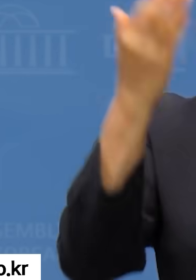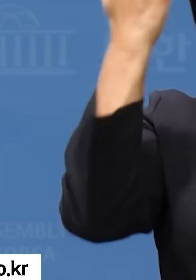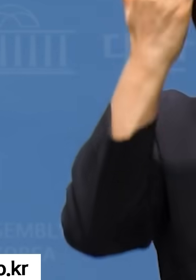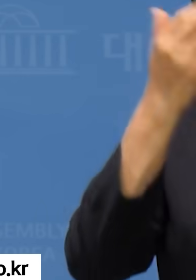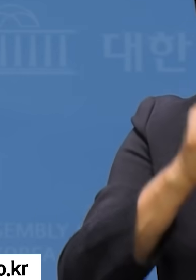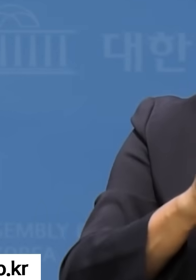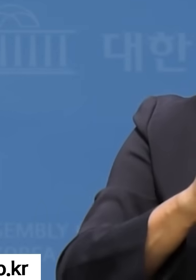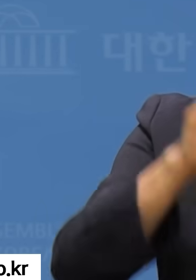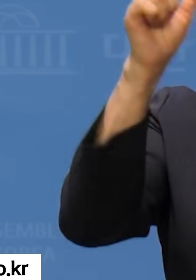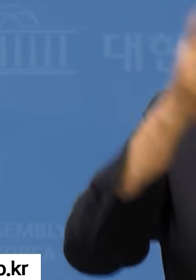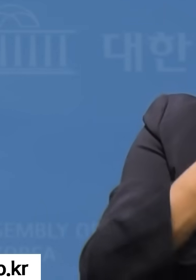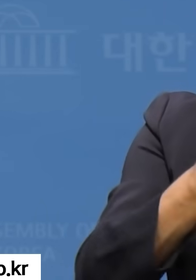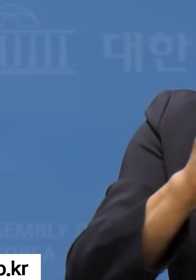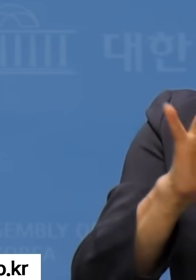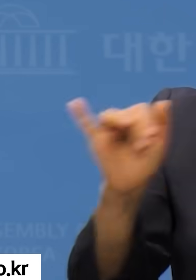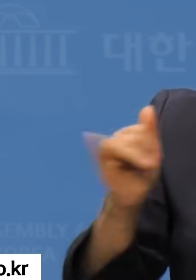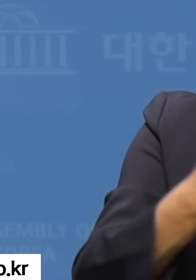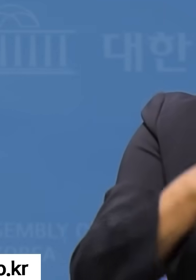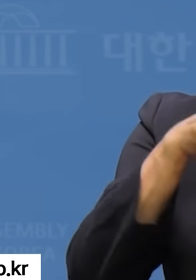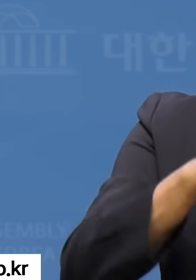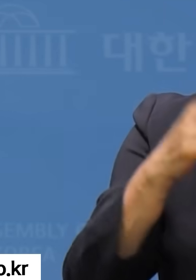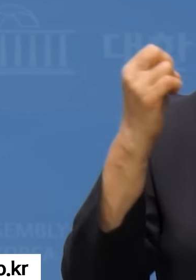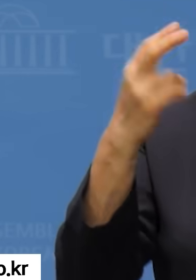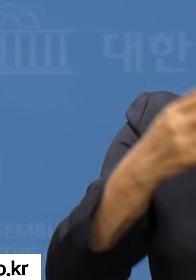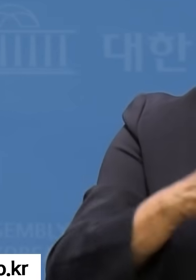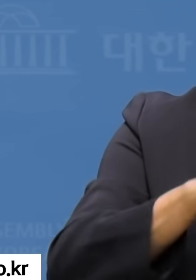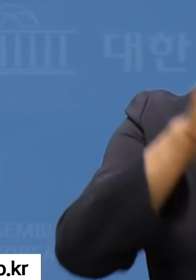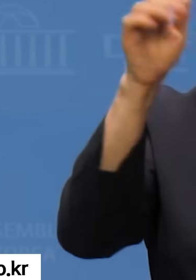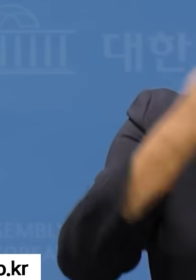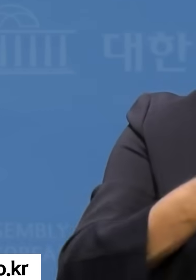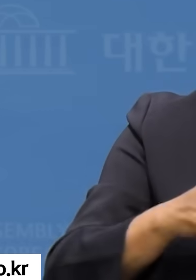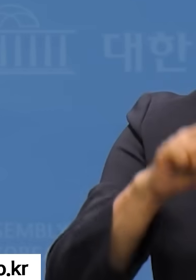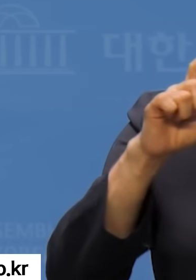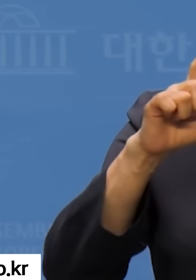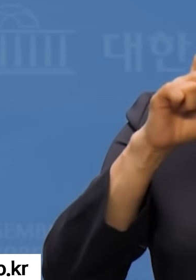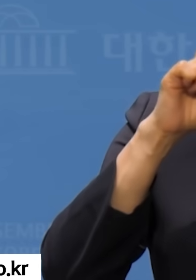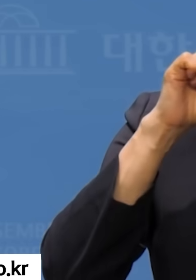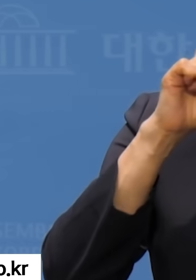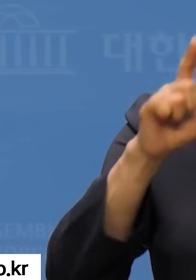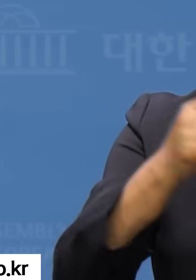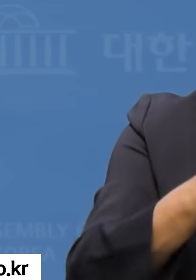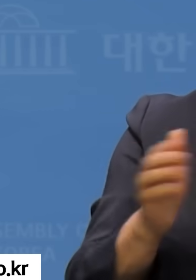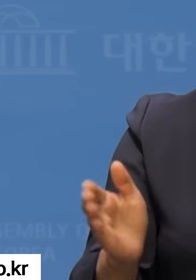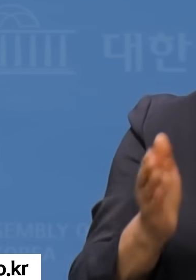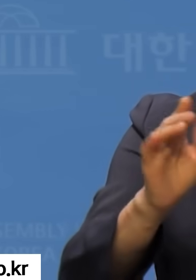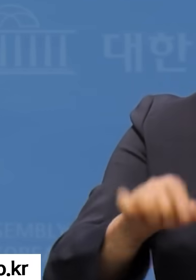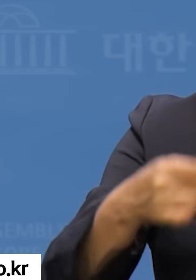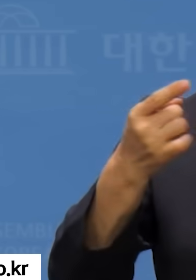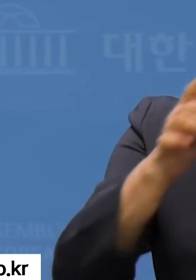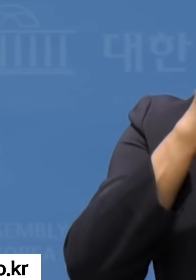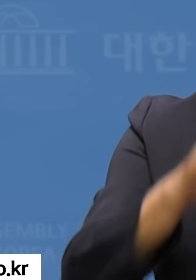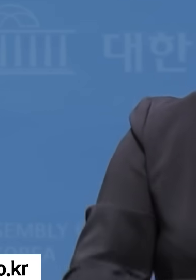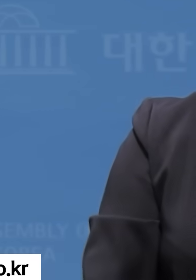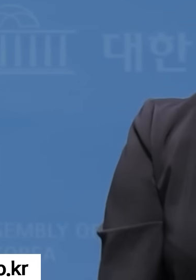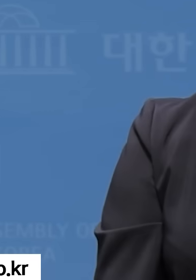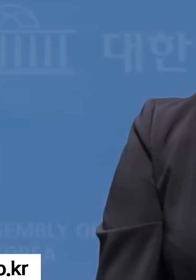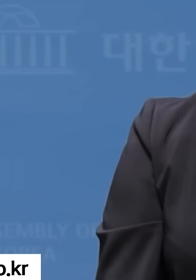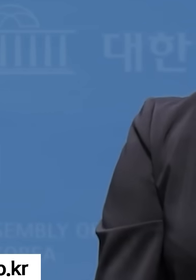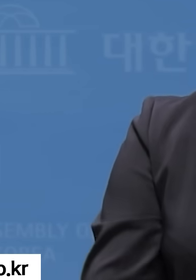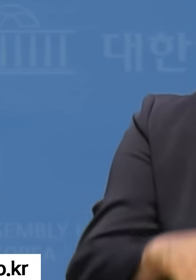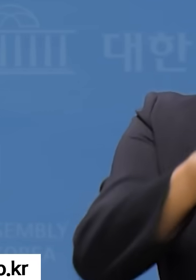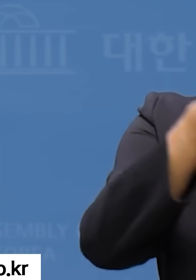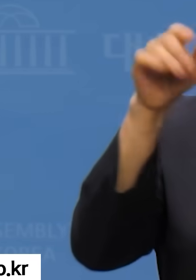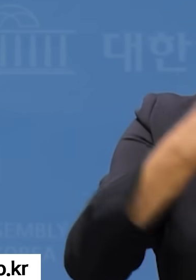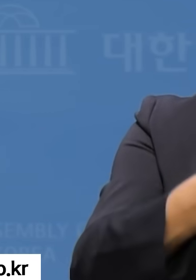있고 우리 국민께서는 또한 북한의 선전 선동에 동요해서는 안 됩니다.